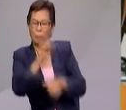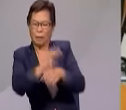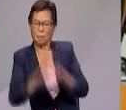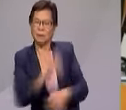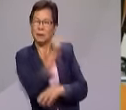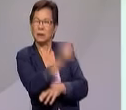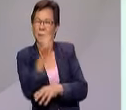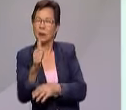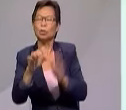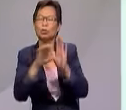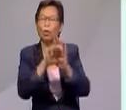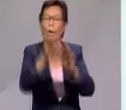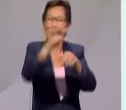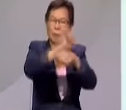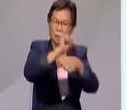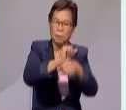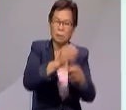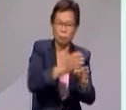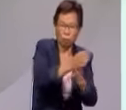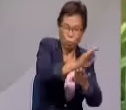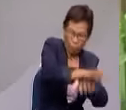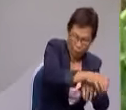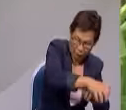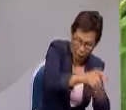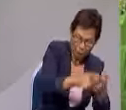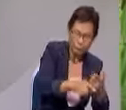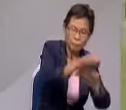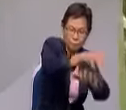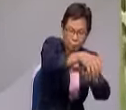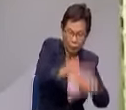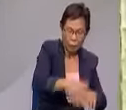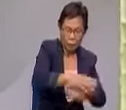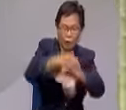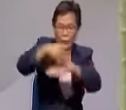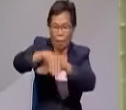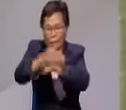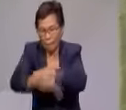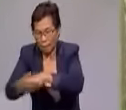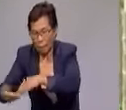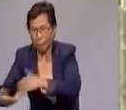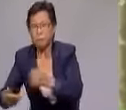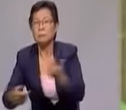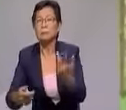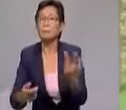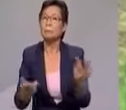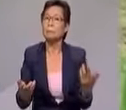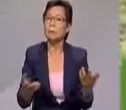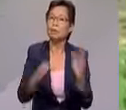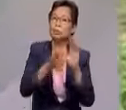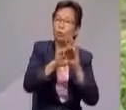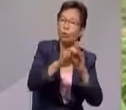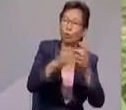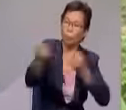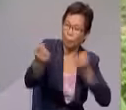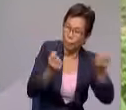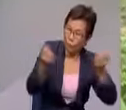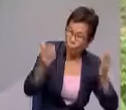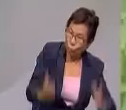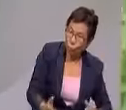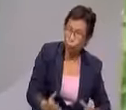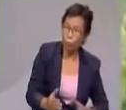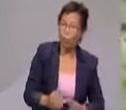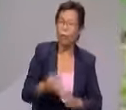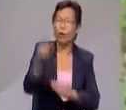seperti pekerja di sektor pertanian dan penghantaran barang-barang, misalnya pemandu Grab